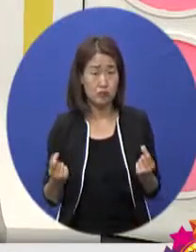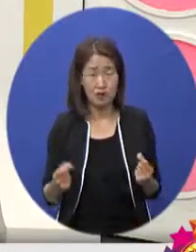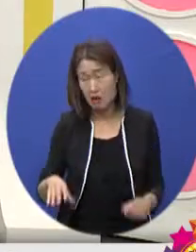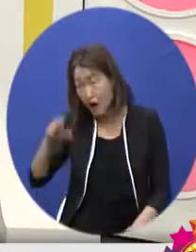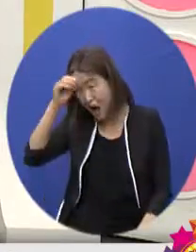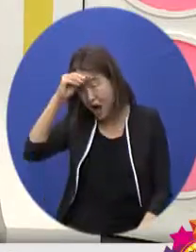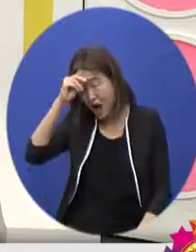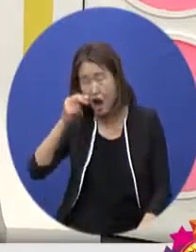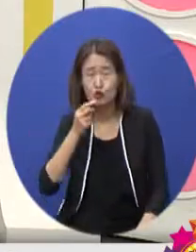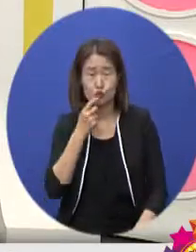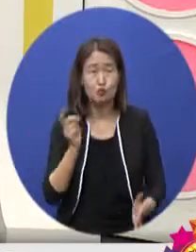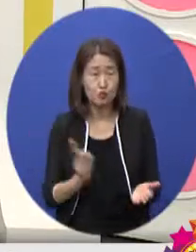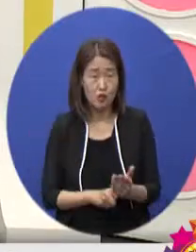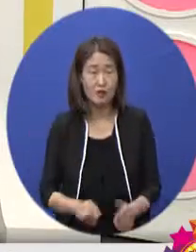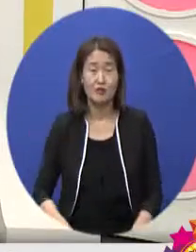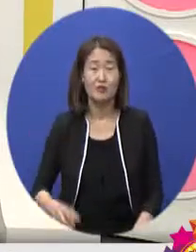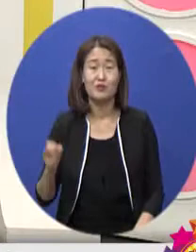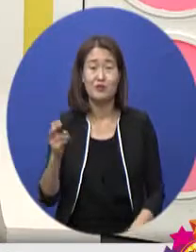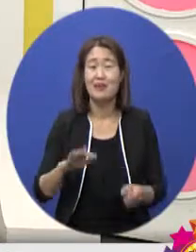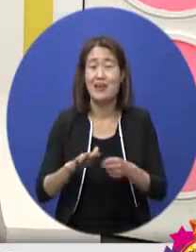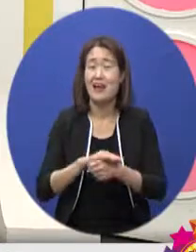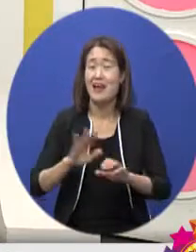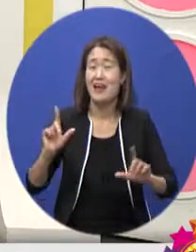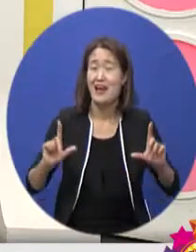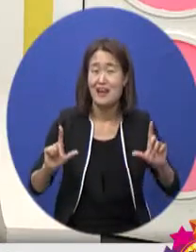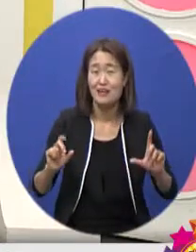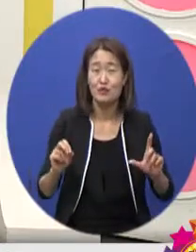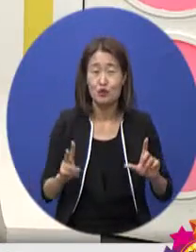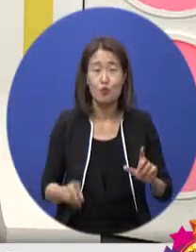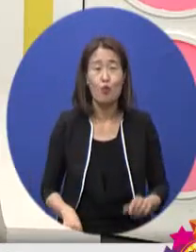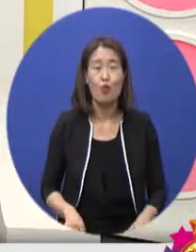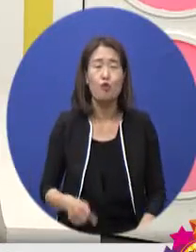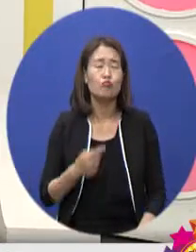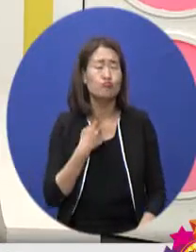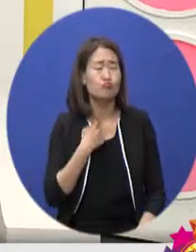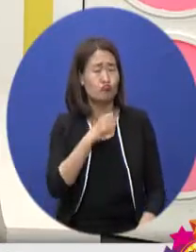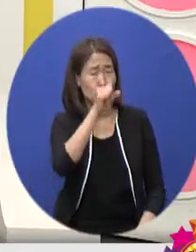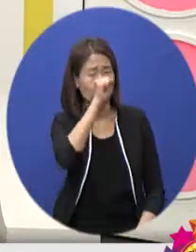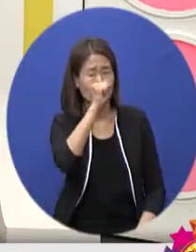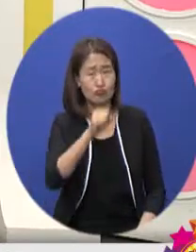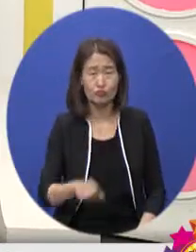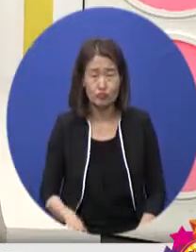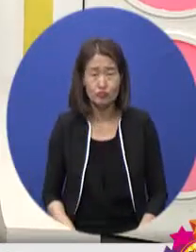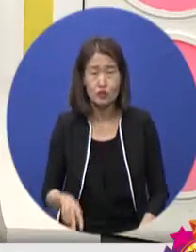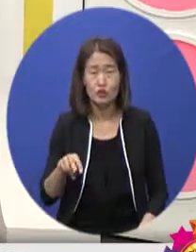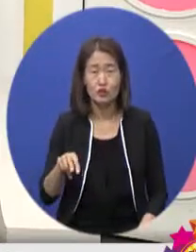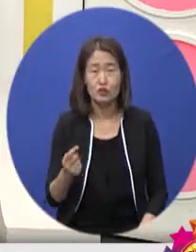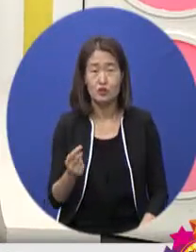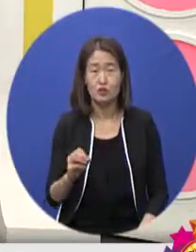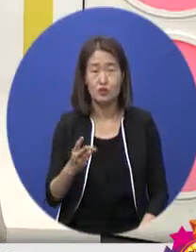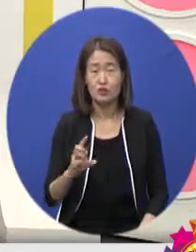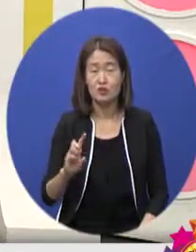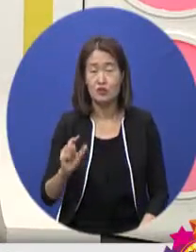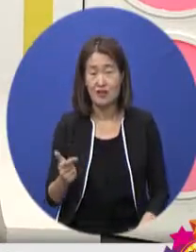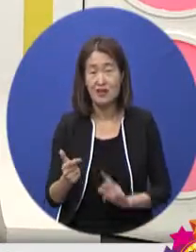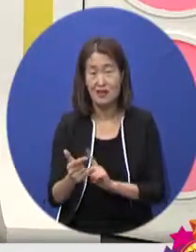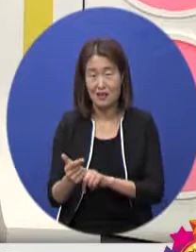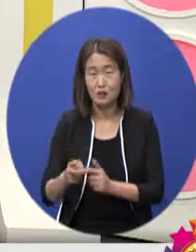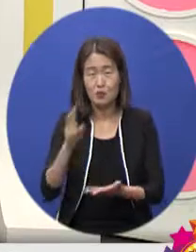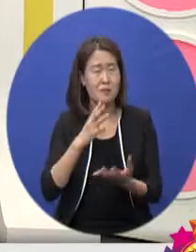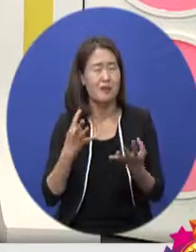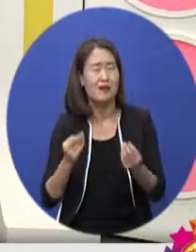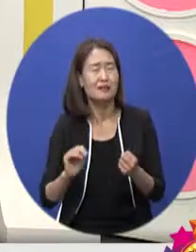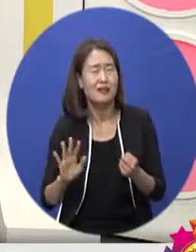따라 부를 것 같아요 어, 아니 그리고 애교도 넘치고요 또 네. 음색도 또 워낙에 좋으셔서 제가 우리 송나 선배님 사실 노래는 많이